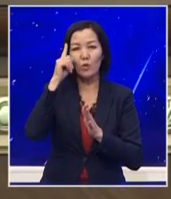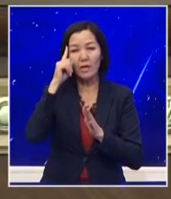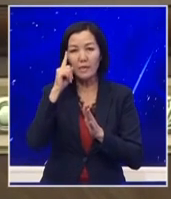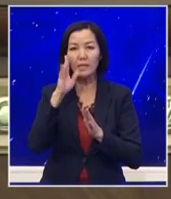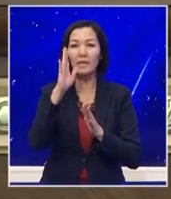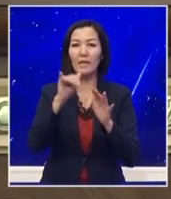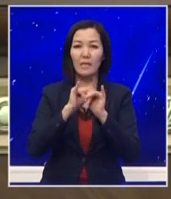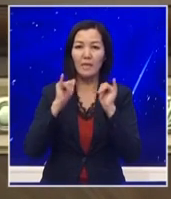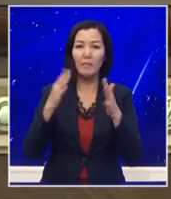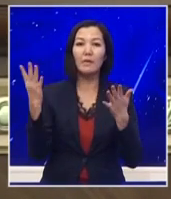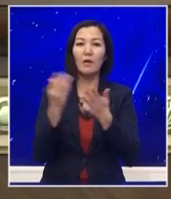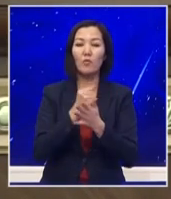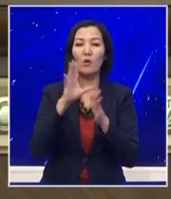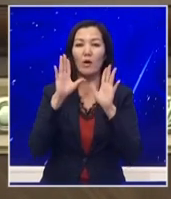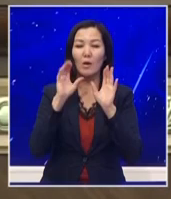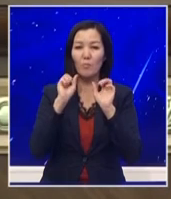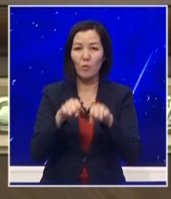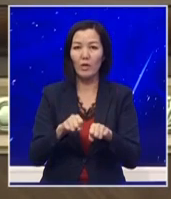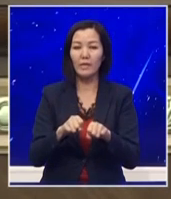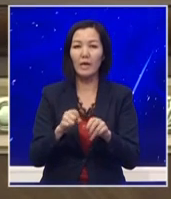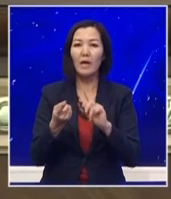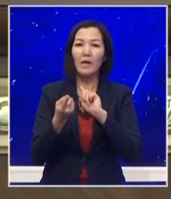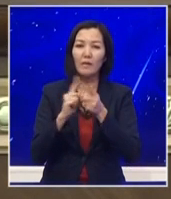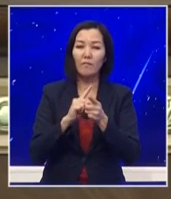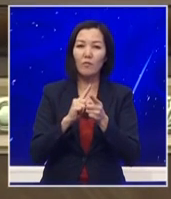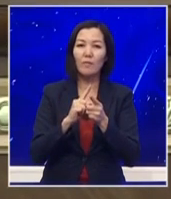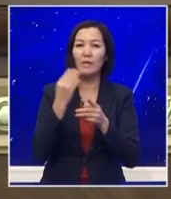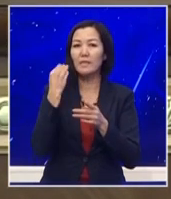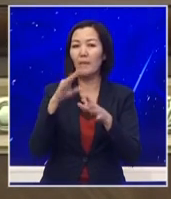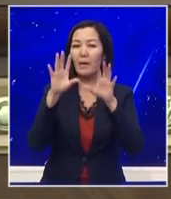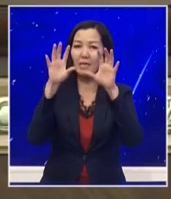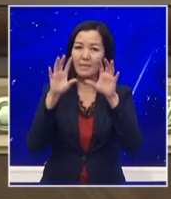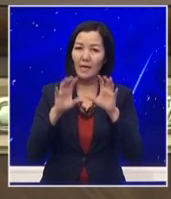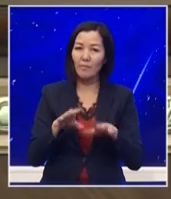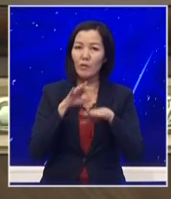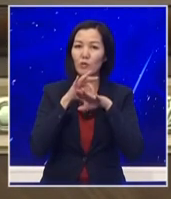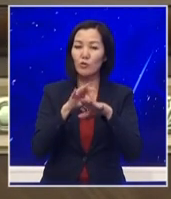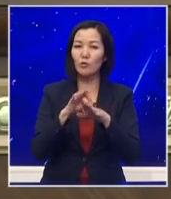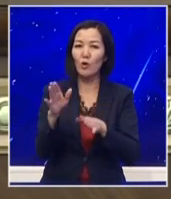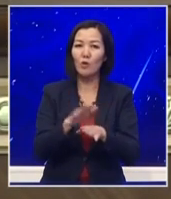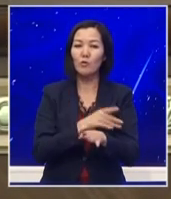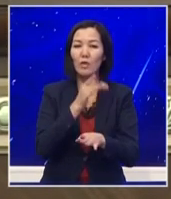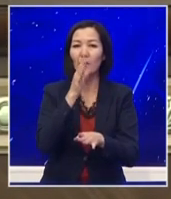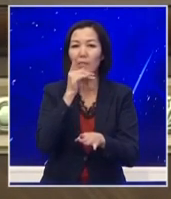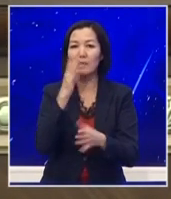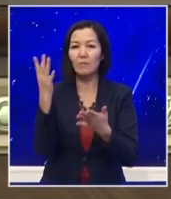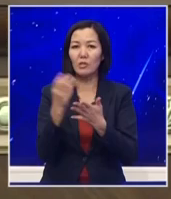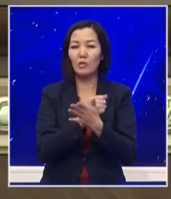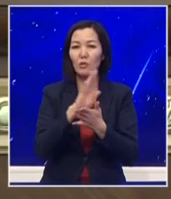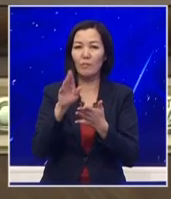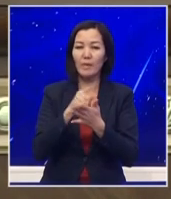аламыз. Реформаларды сапалы заңдар арқылы жүргізу ұзақ мерзімді жетістікке жетудің басты